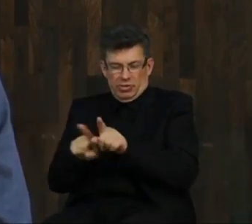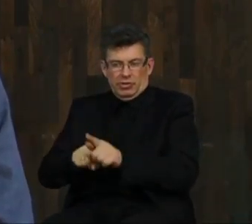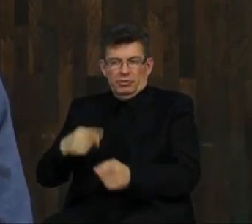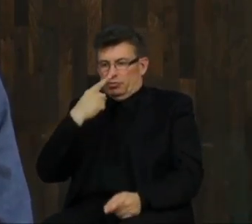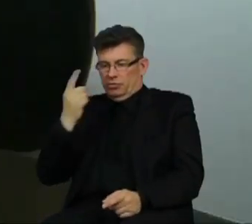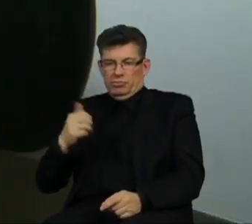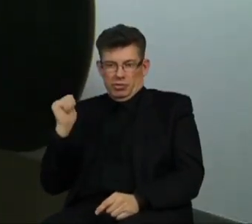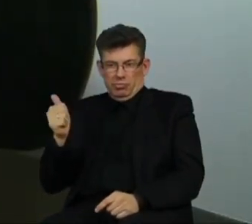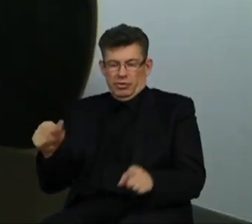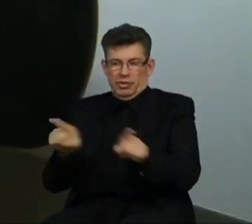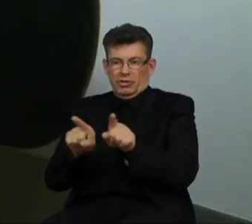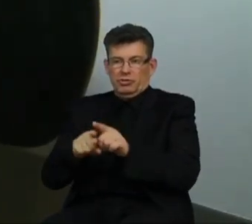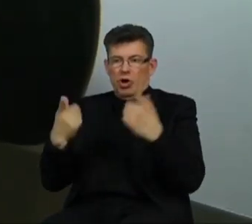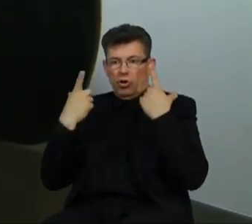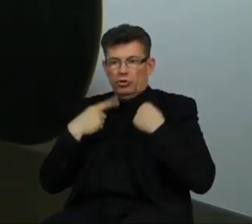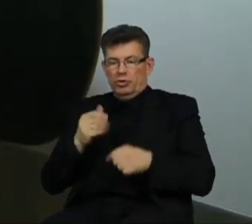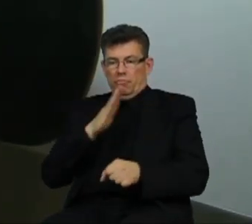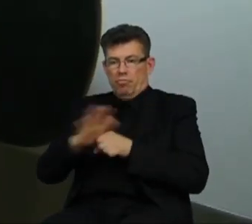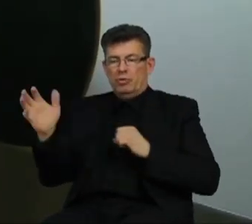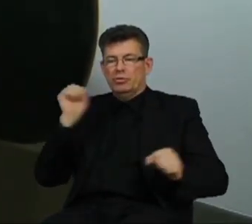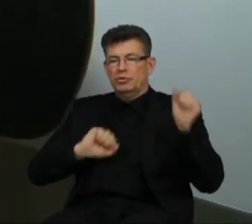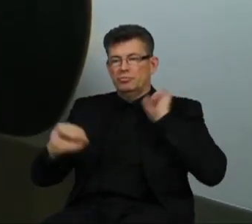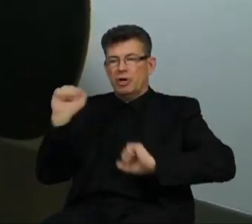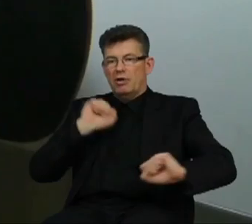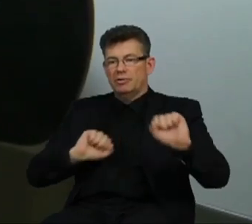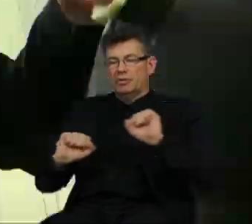które są pełnosprawne.